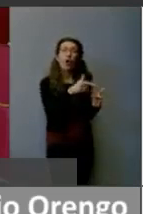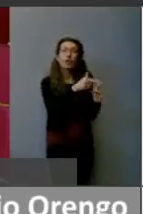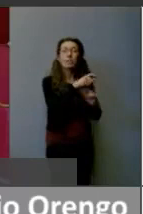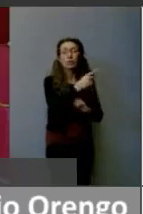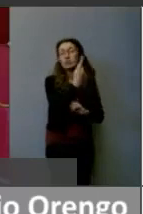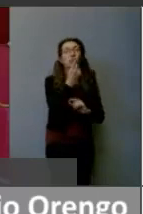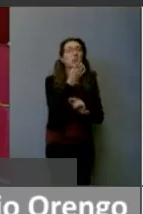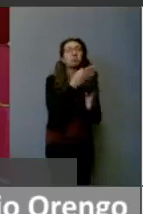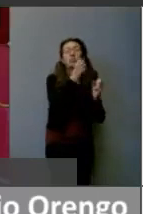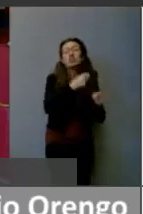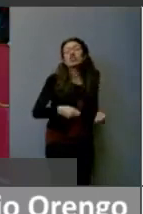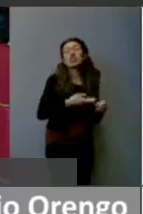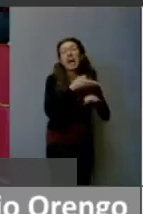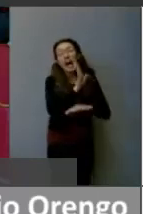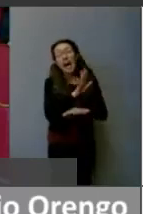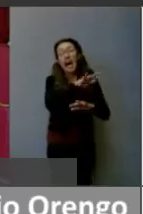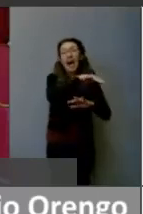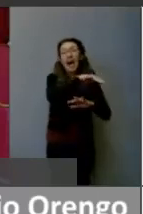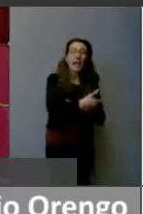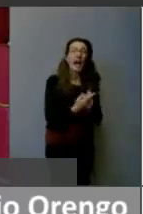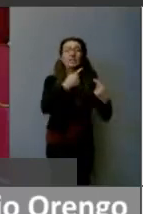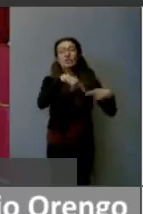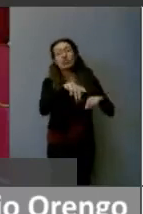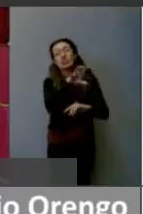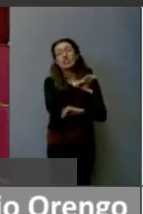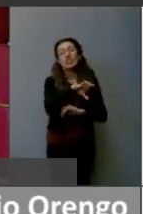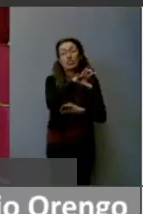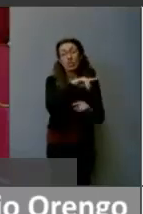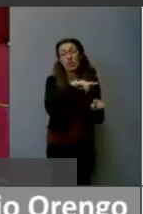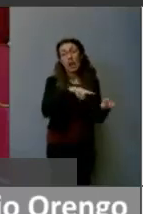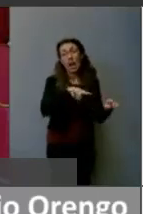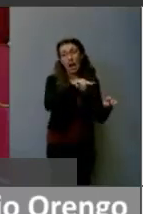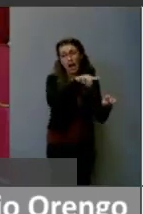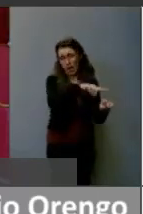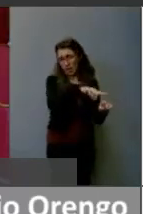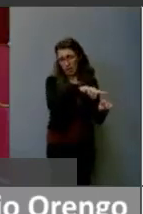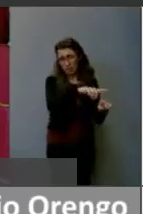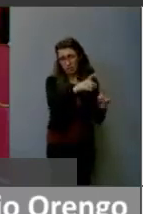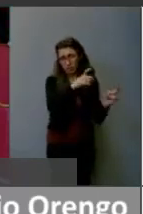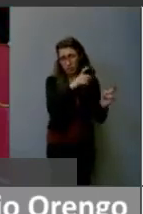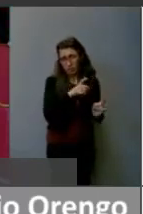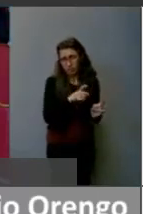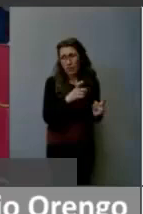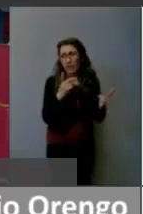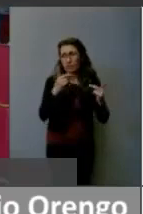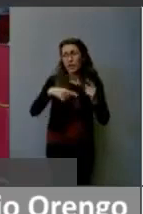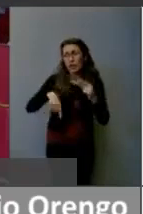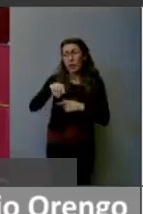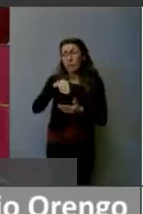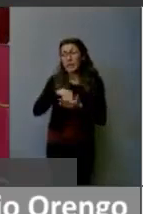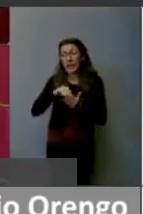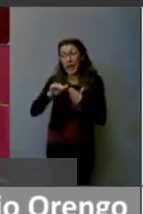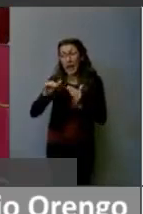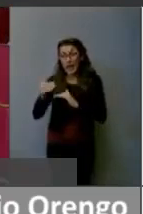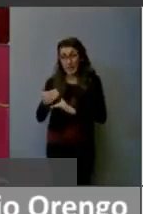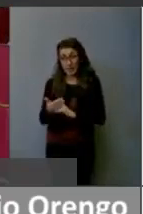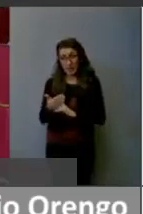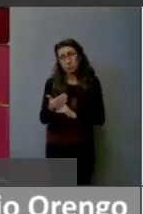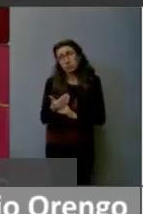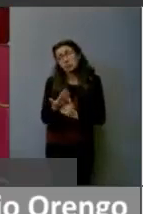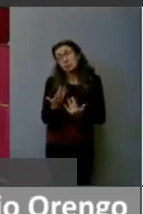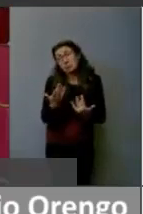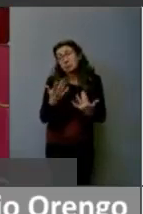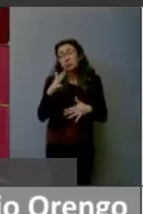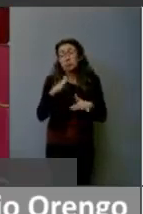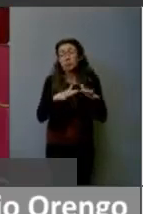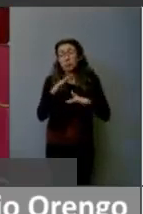rispetto al consiglio di tutti e alla presenza di quelli che siamo qua, sarebbe bene che lei, per il tramite poi anche del Presidente del Consiglio, faccia presente ai